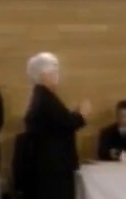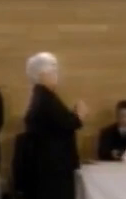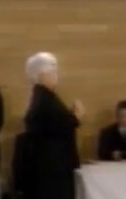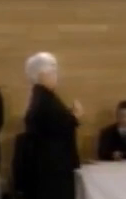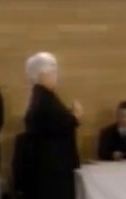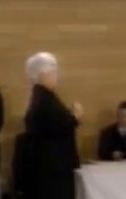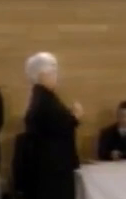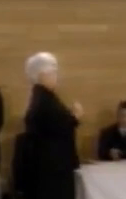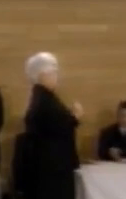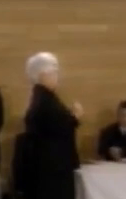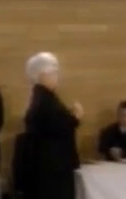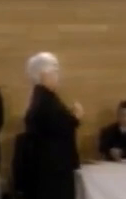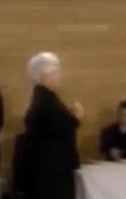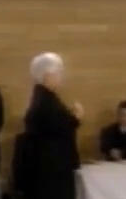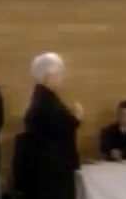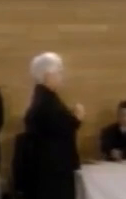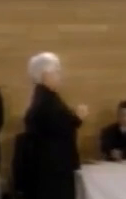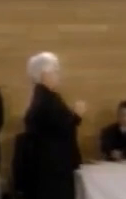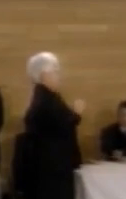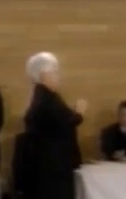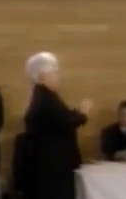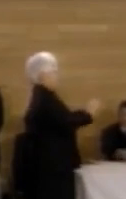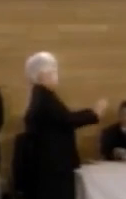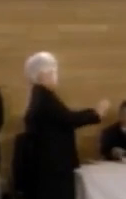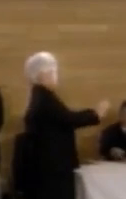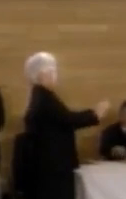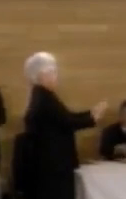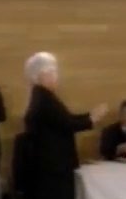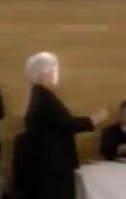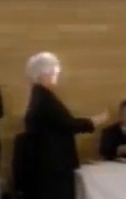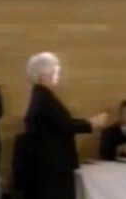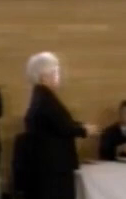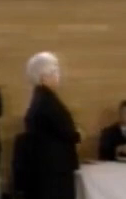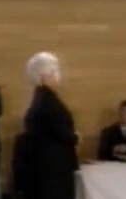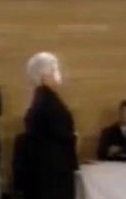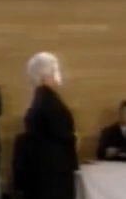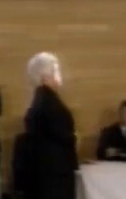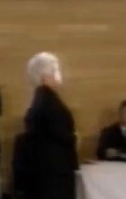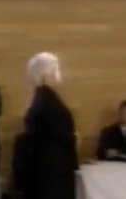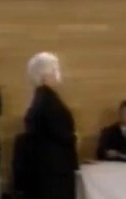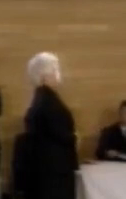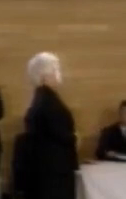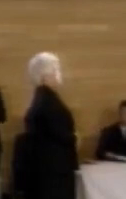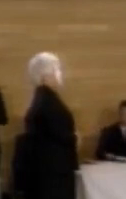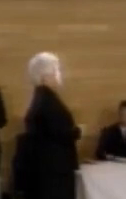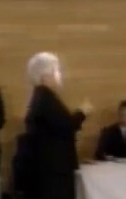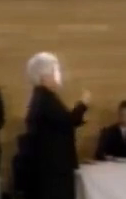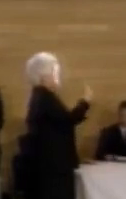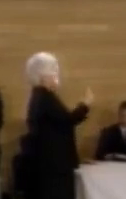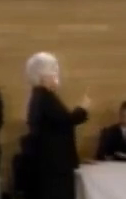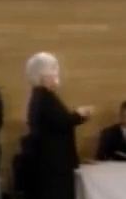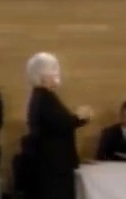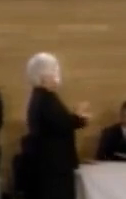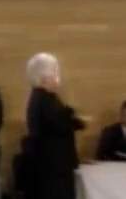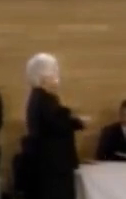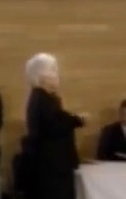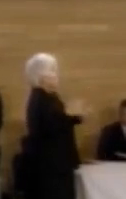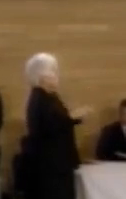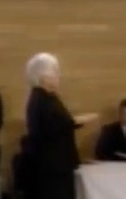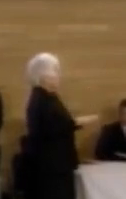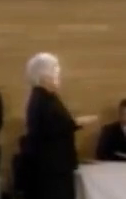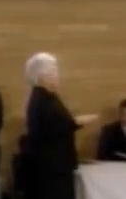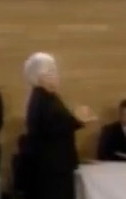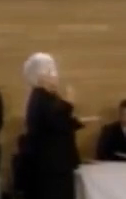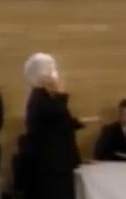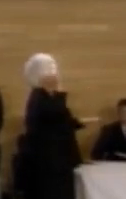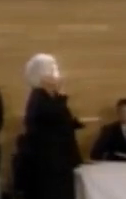寒い日が続いています。 11年前の今日はさらに寒